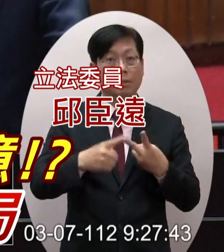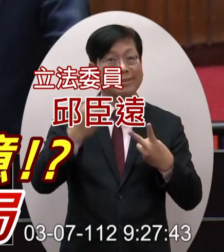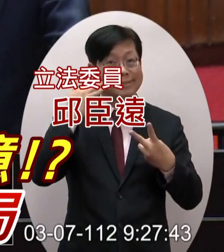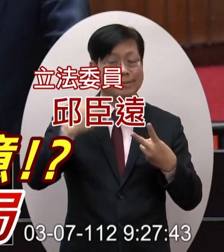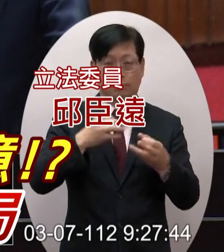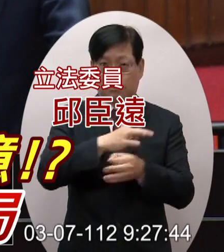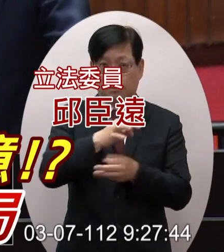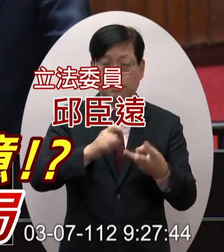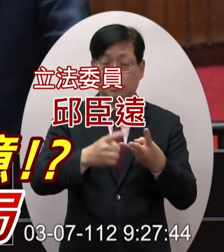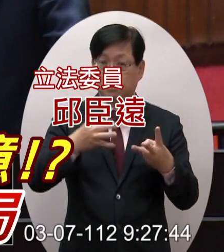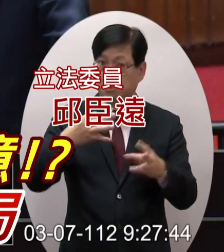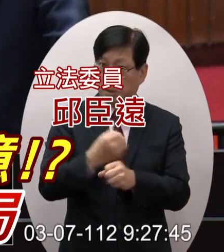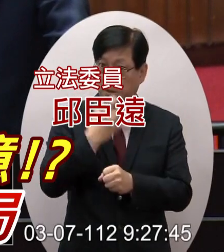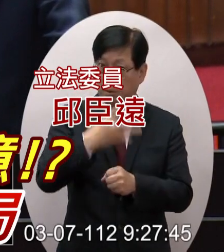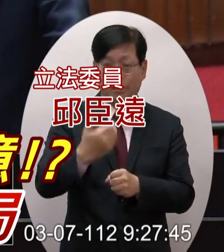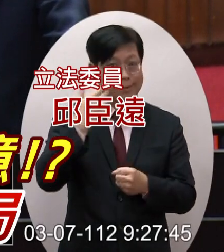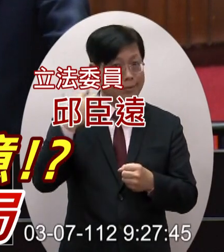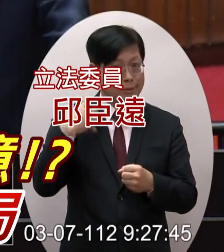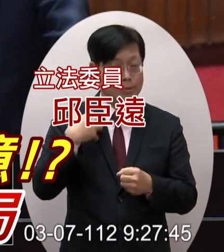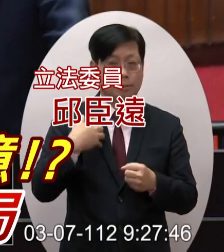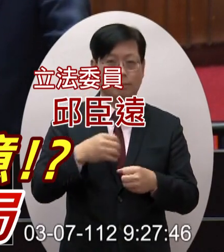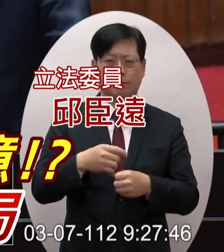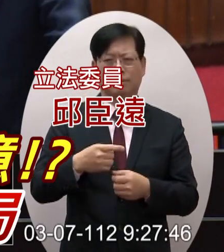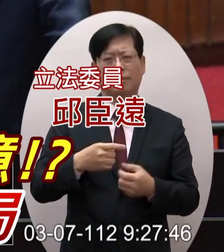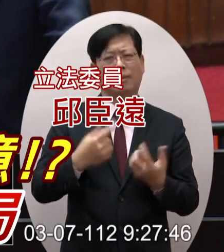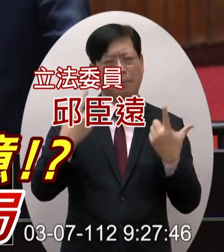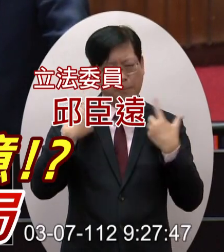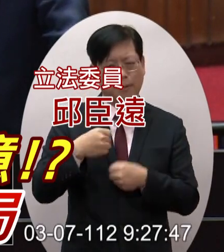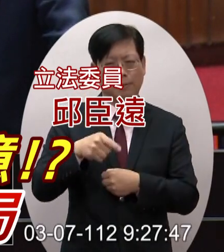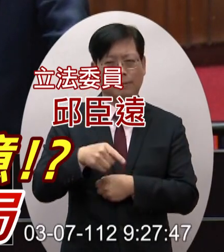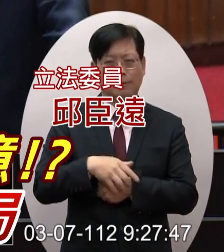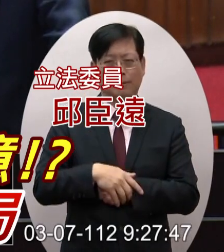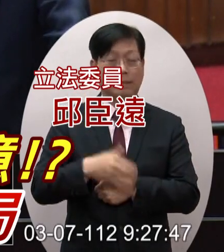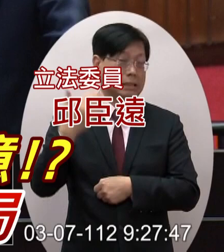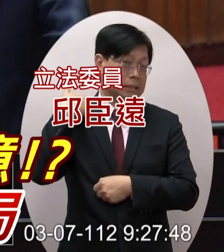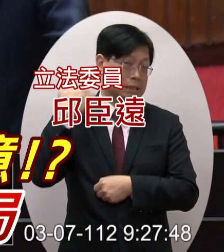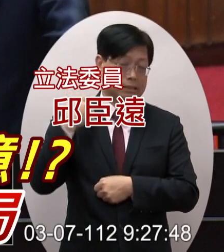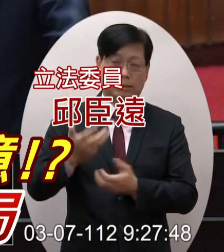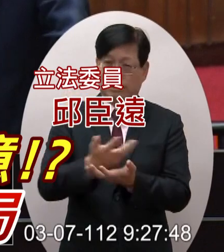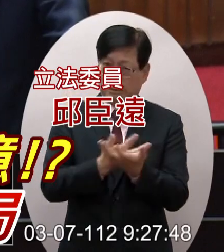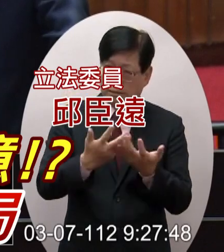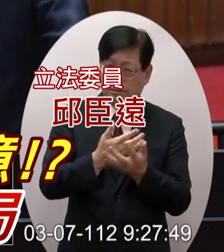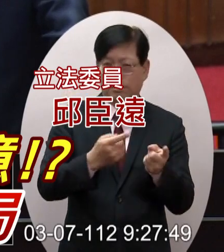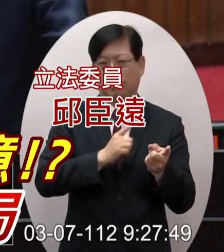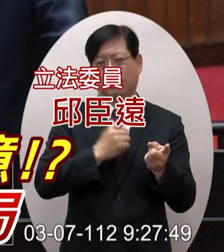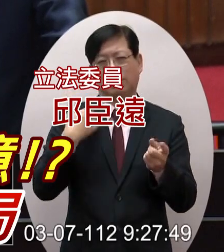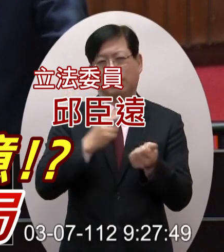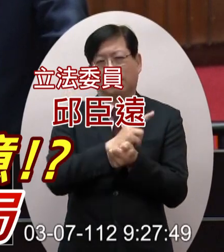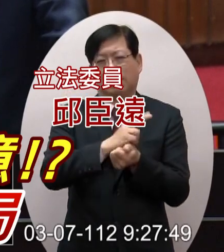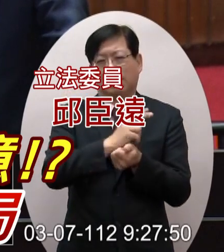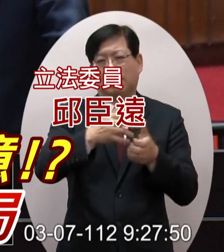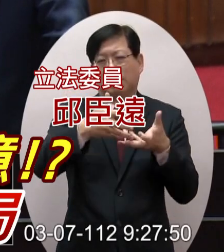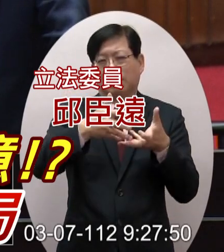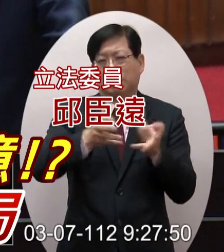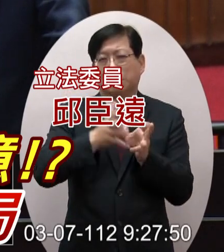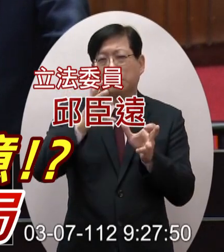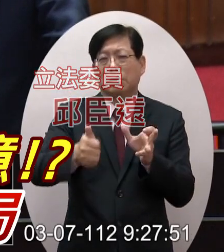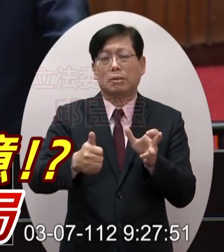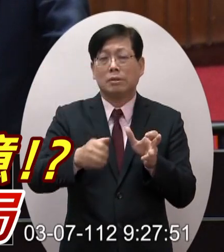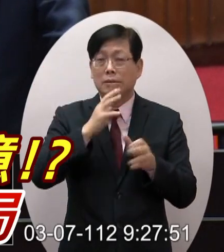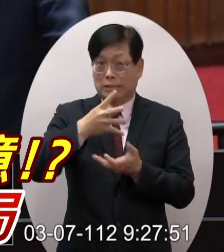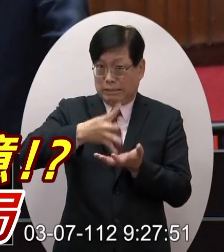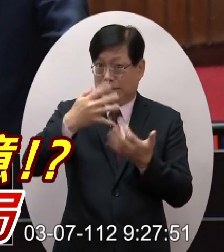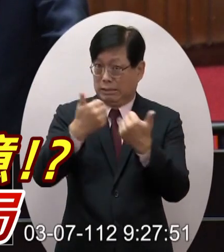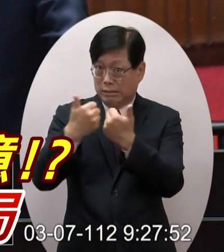运，亏损了谁来负责？这个其实就是当时在沟通，包含你当时提这个做这个誓师